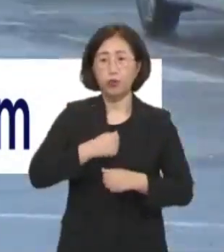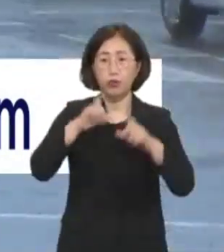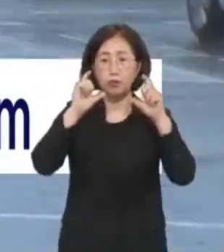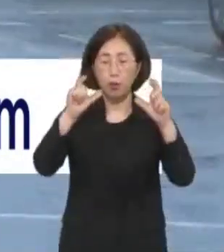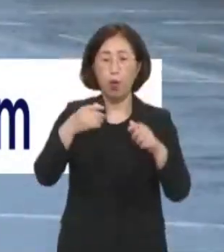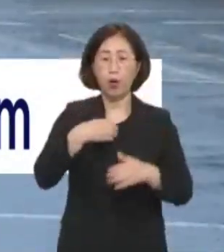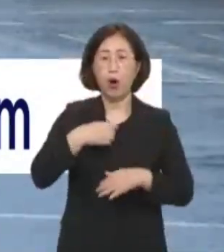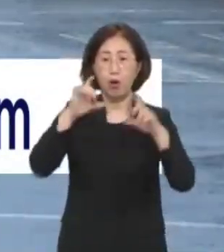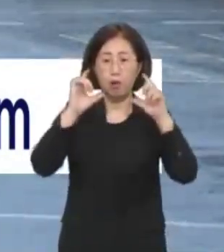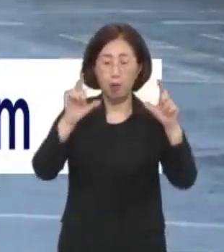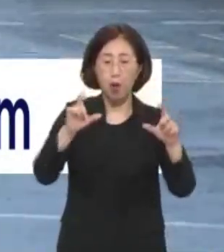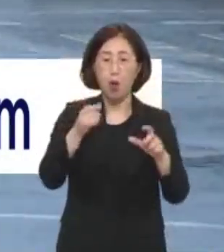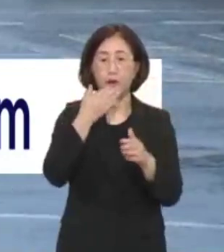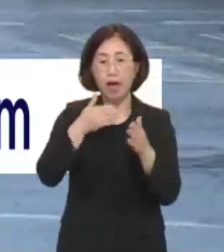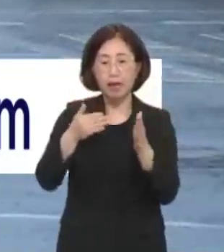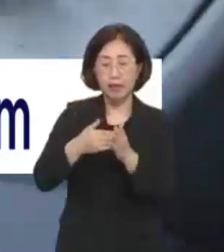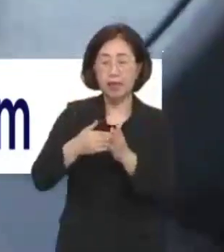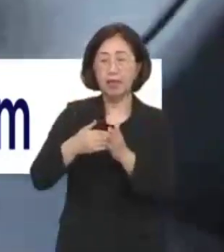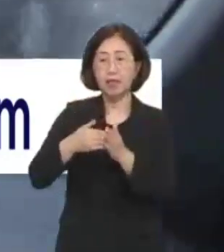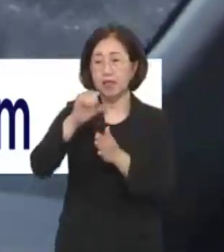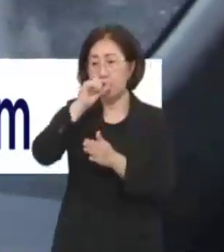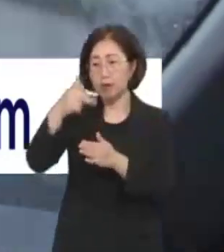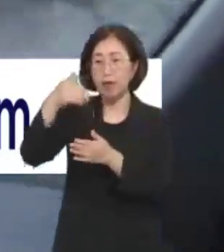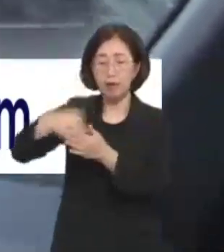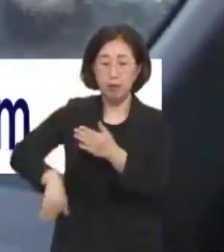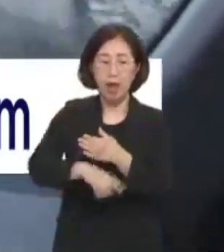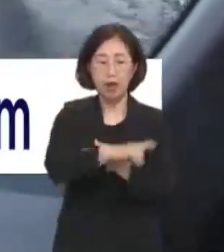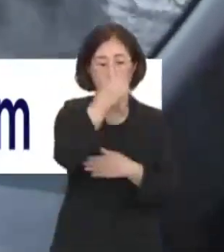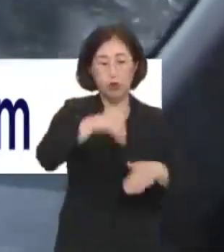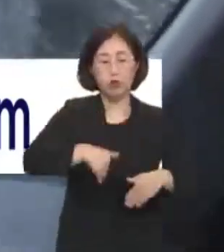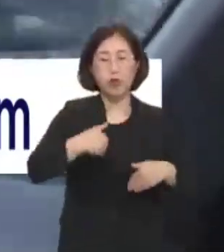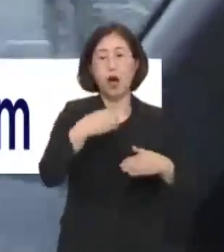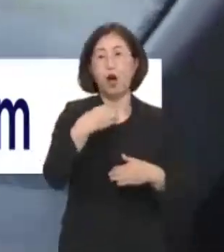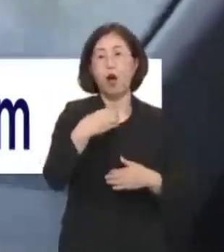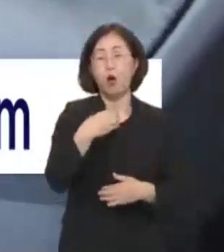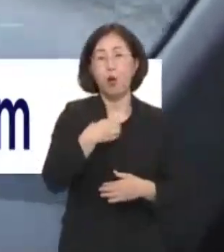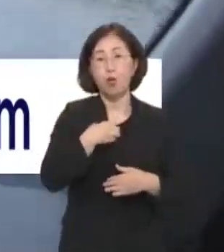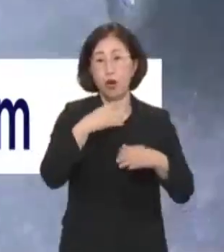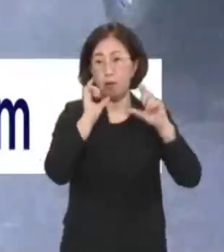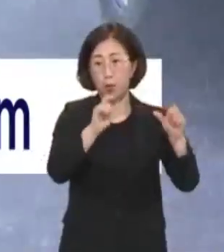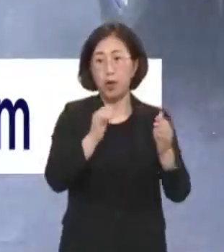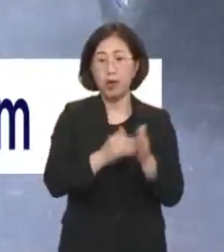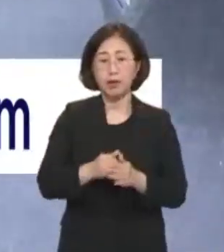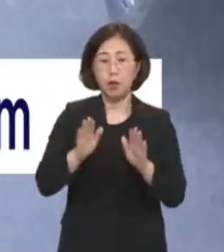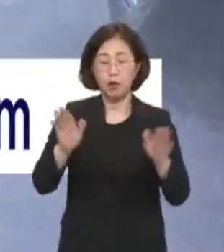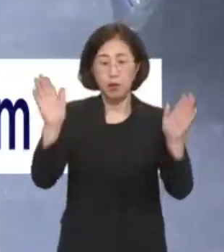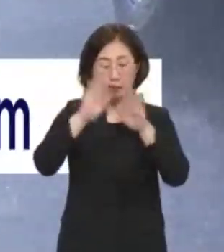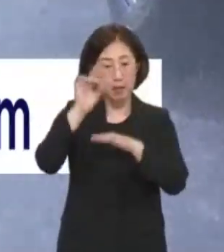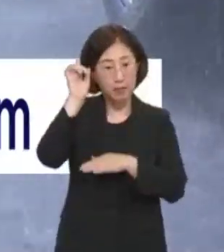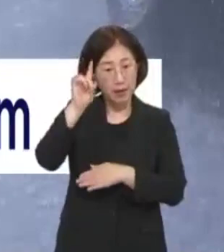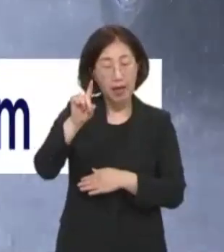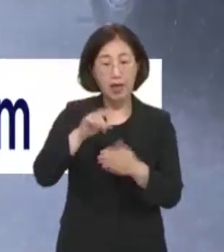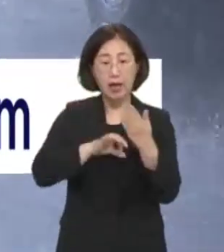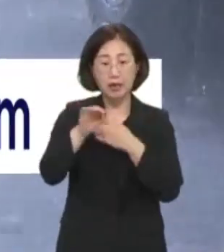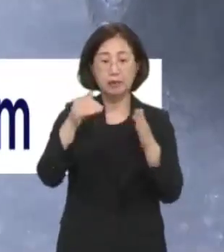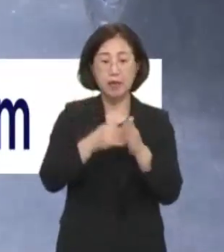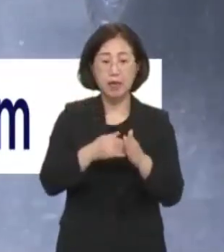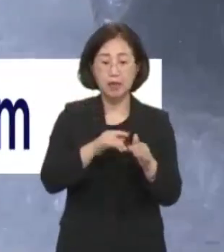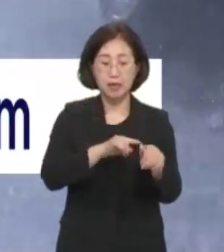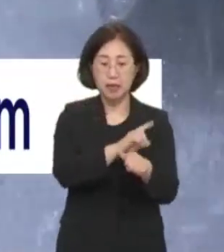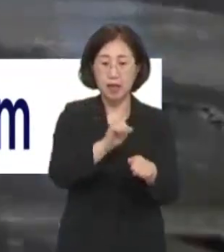내려진 서산과 태안, 당진을 제외한 충남 지역에는 호우경보가 이어지고 있습니다. 오늘 밤부터 내일 오후 사이 일부 지역에선